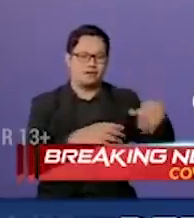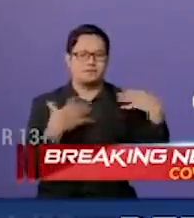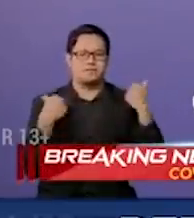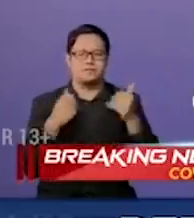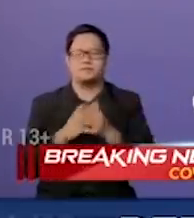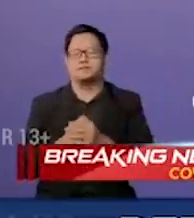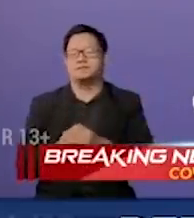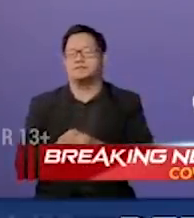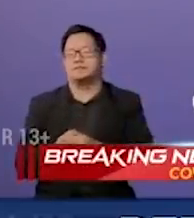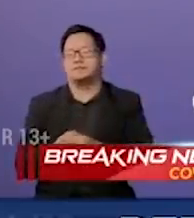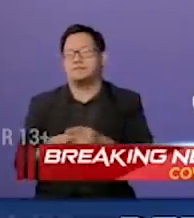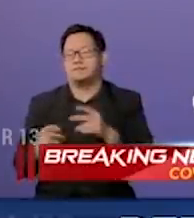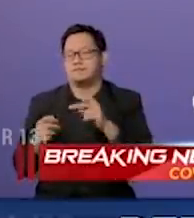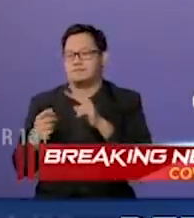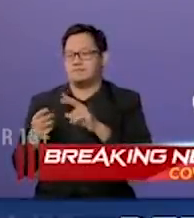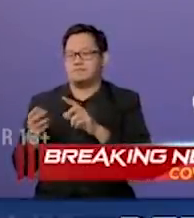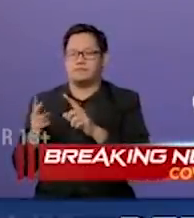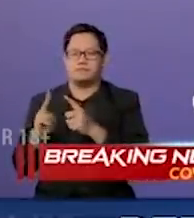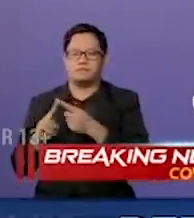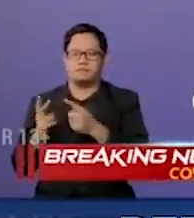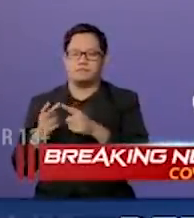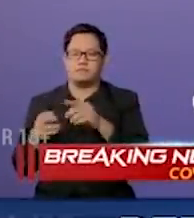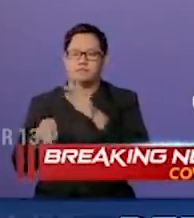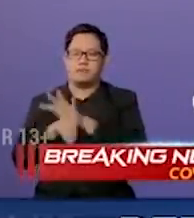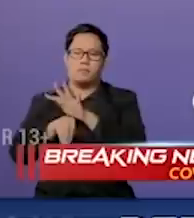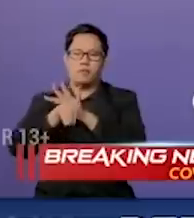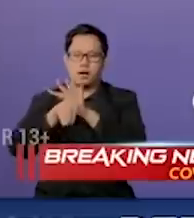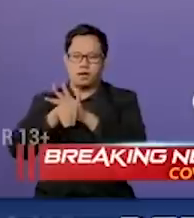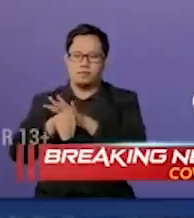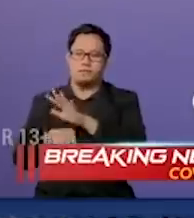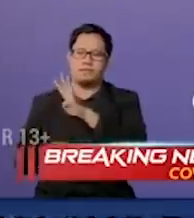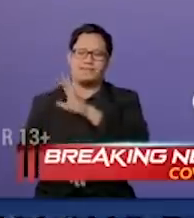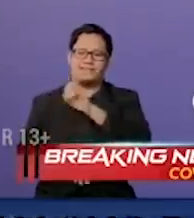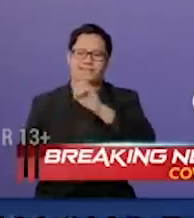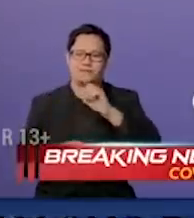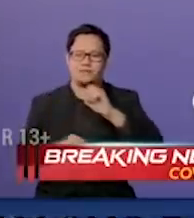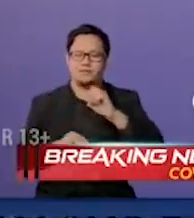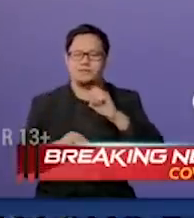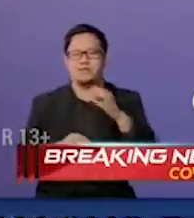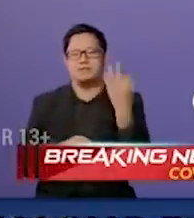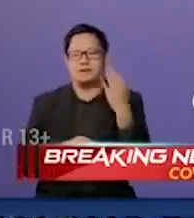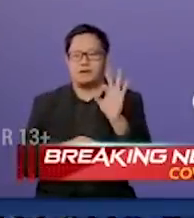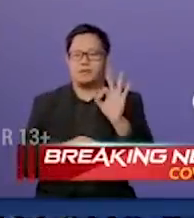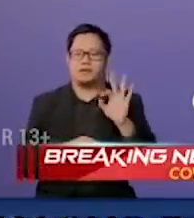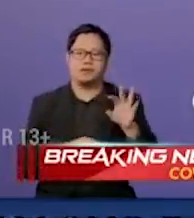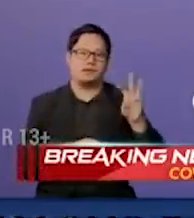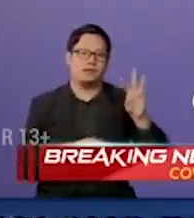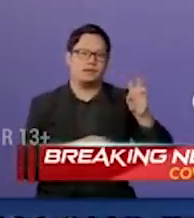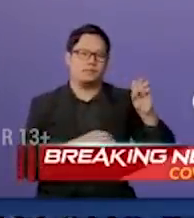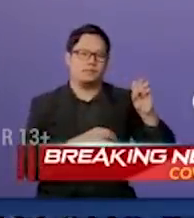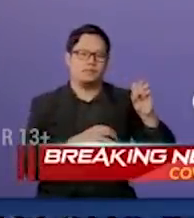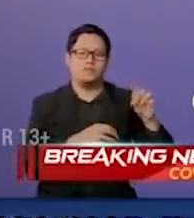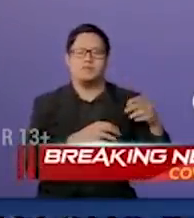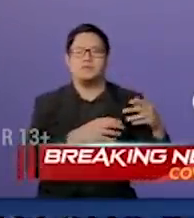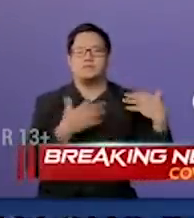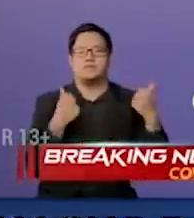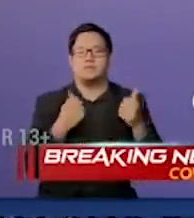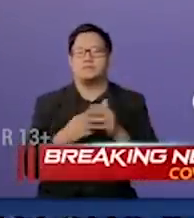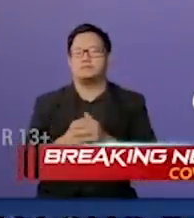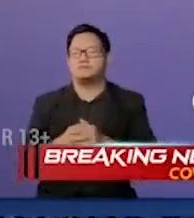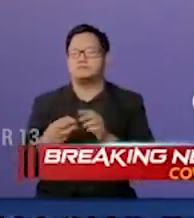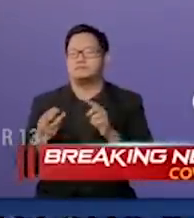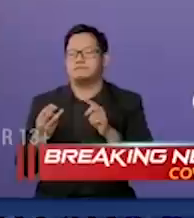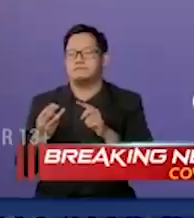17 kasus baru dan 23 sembuh di Maluku tujuh kasus baru